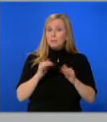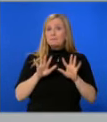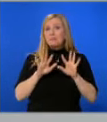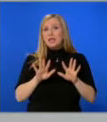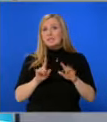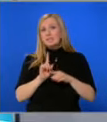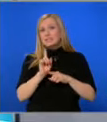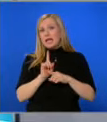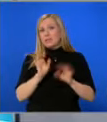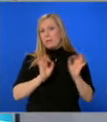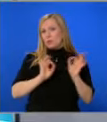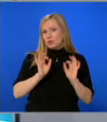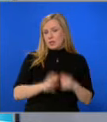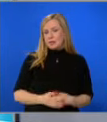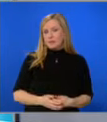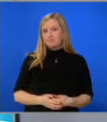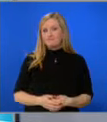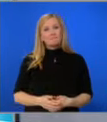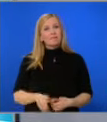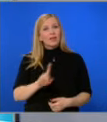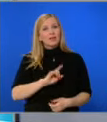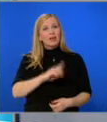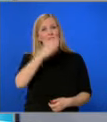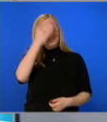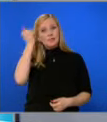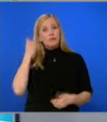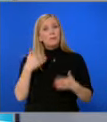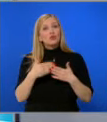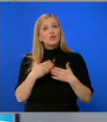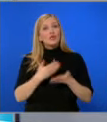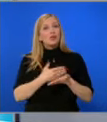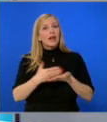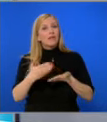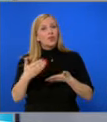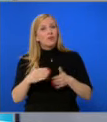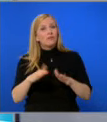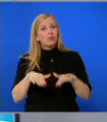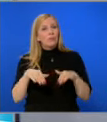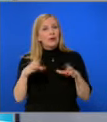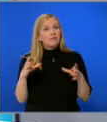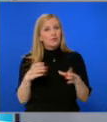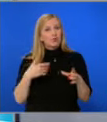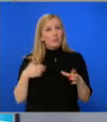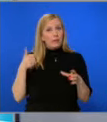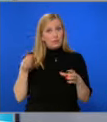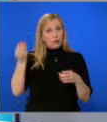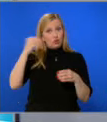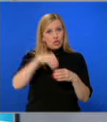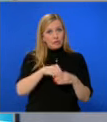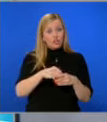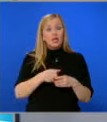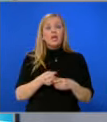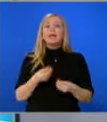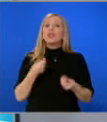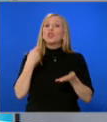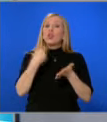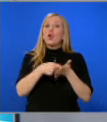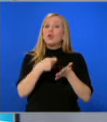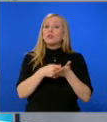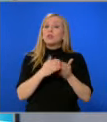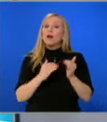11%. Нека да не забравяме, че в последното редовно правителство, което БСП участваше, доходите бяха увеличени